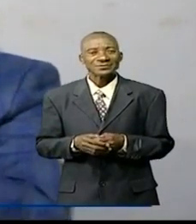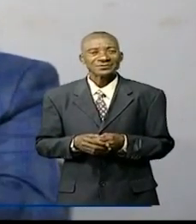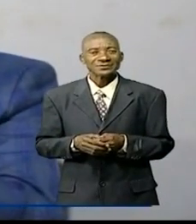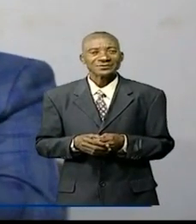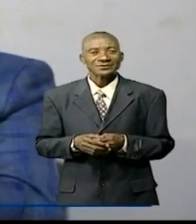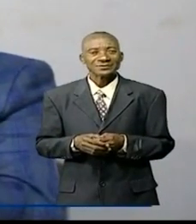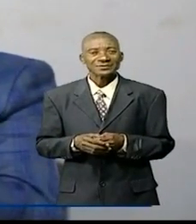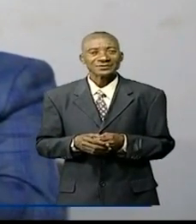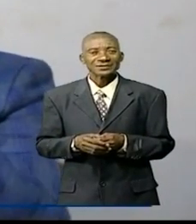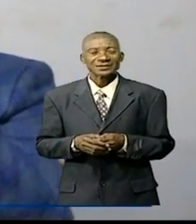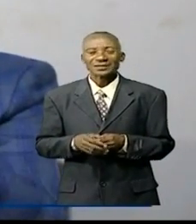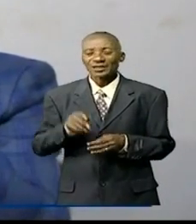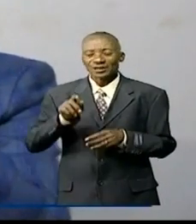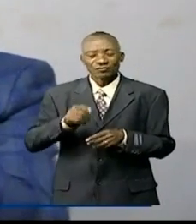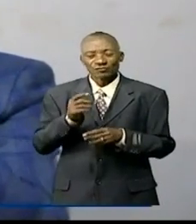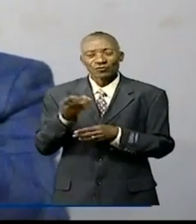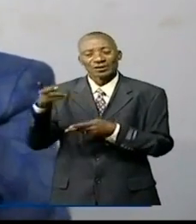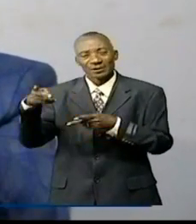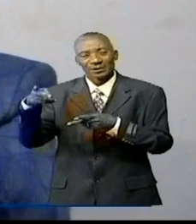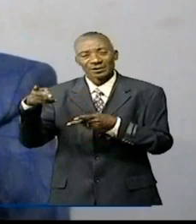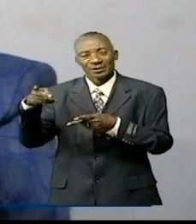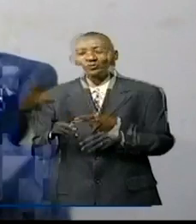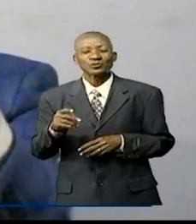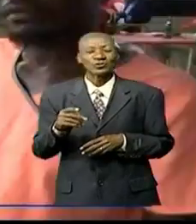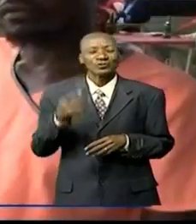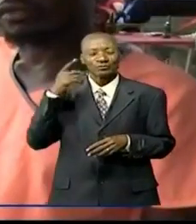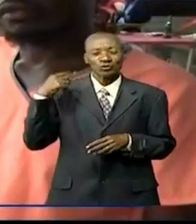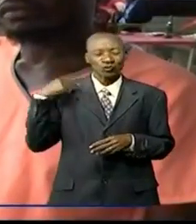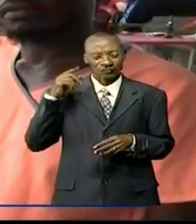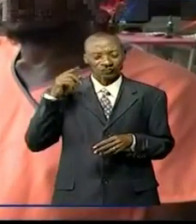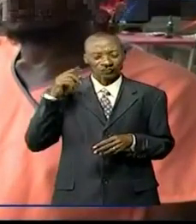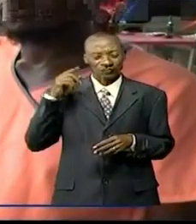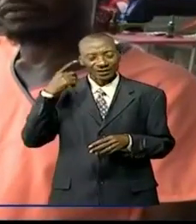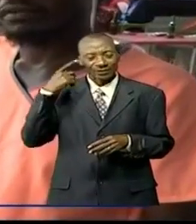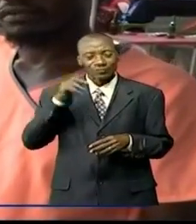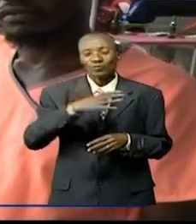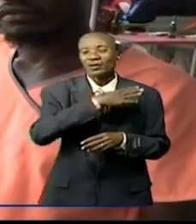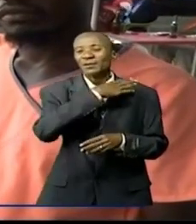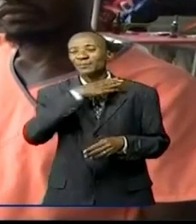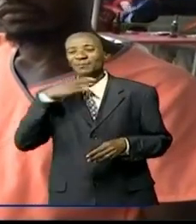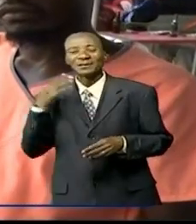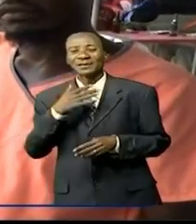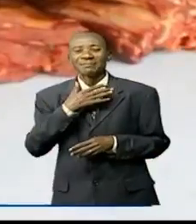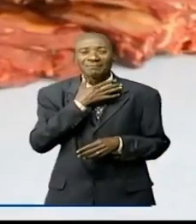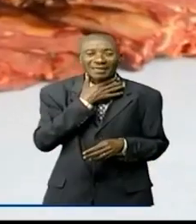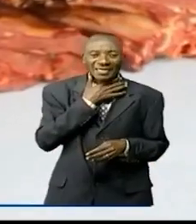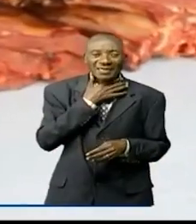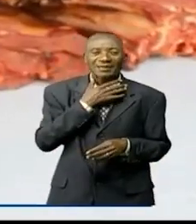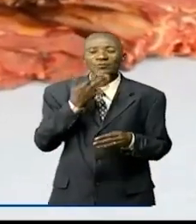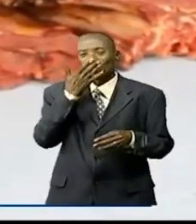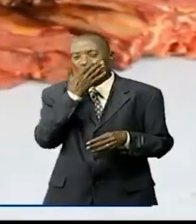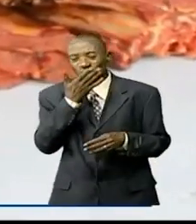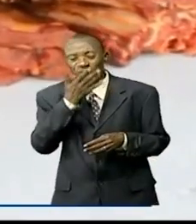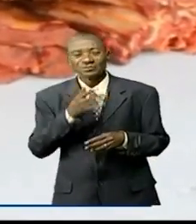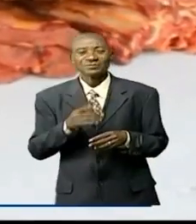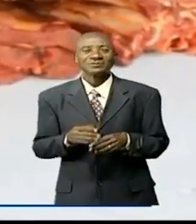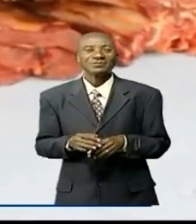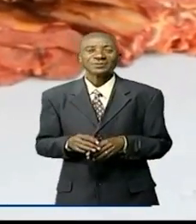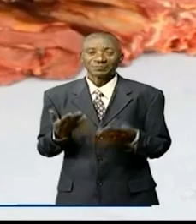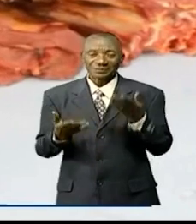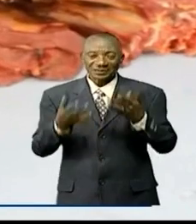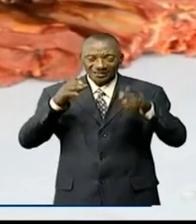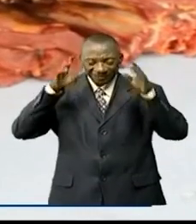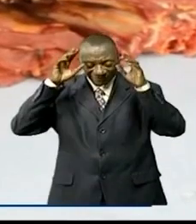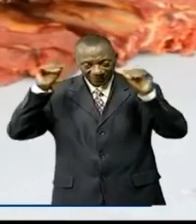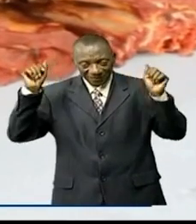avant l'abattage. Même pour les chèvres là, on n'abat pas comme ça. Nous appelons ça abattage clandestin. Quand nous les trouvons, quand il n'a pas